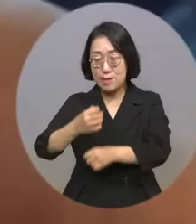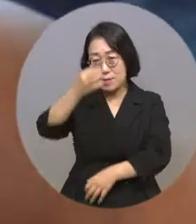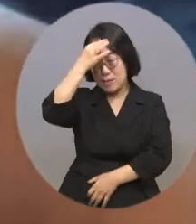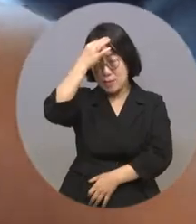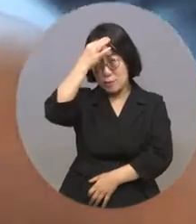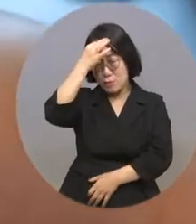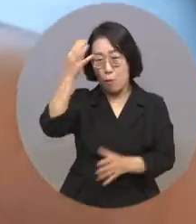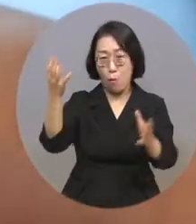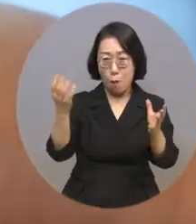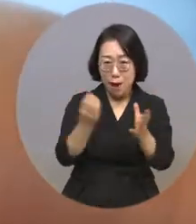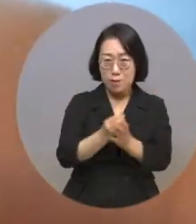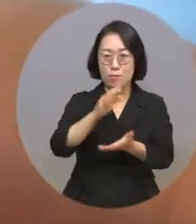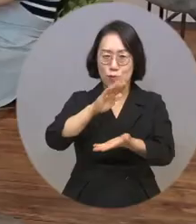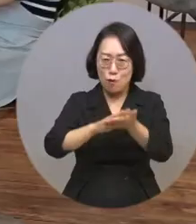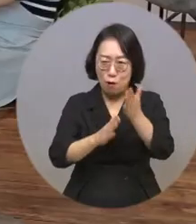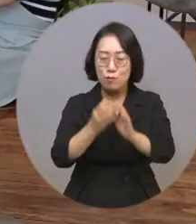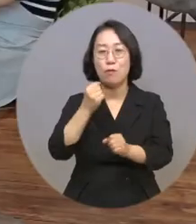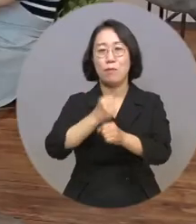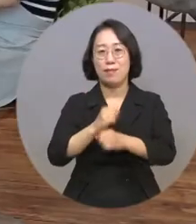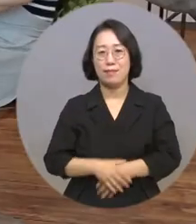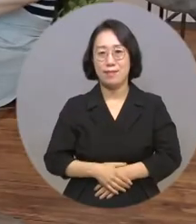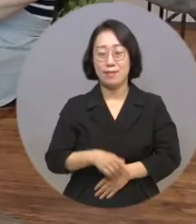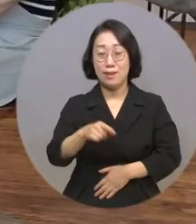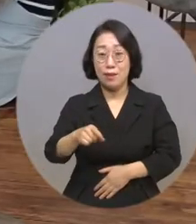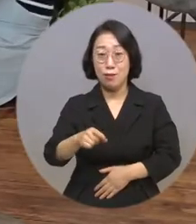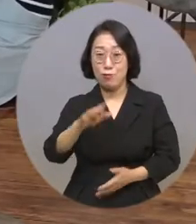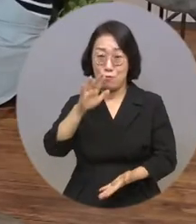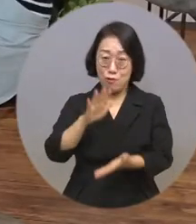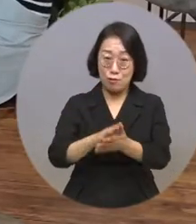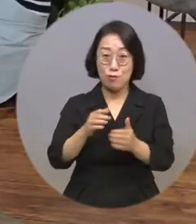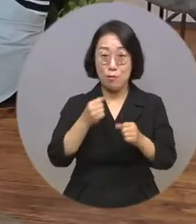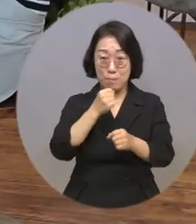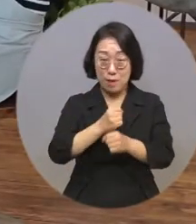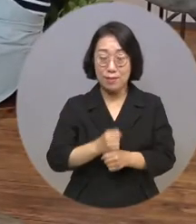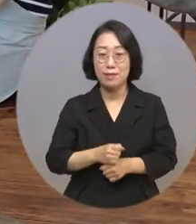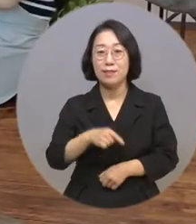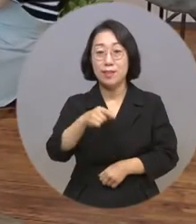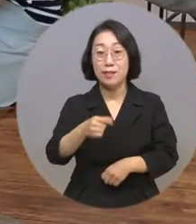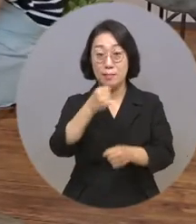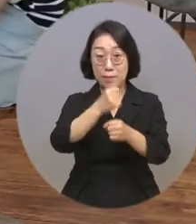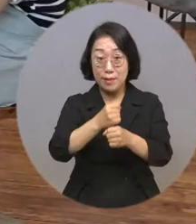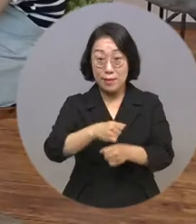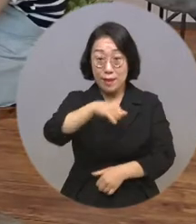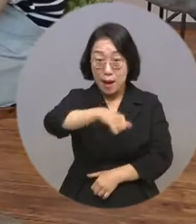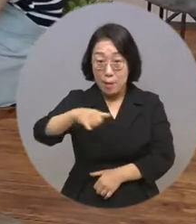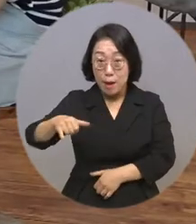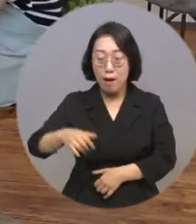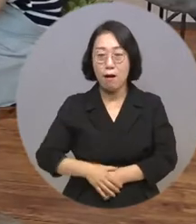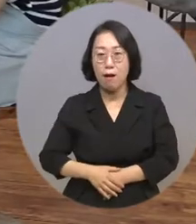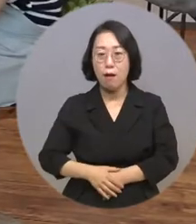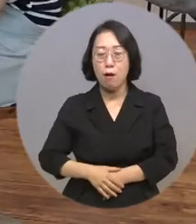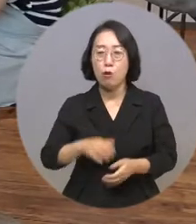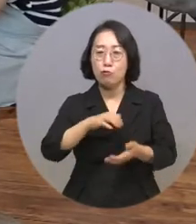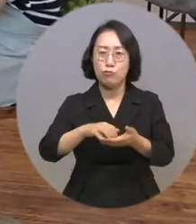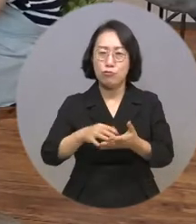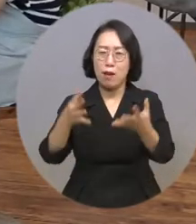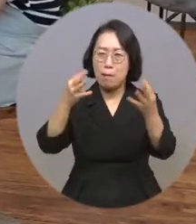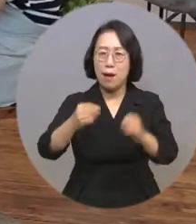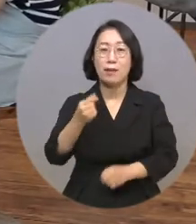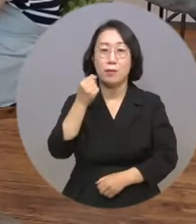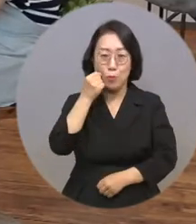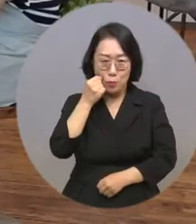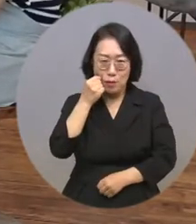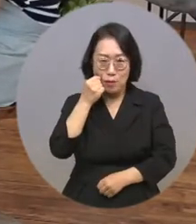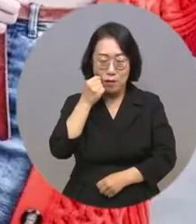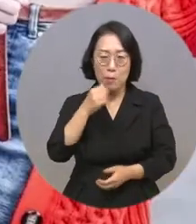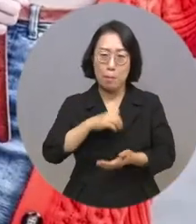숨결이 스며들어 있습니다. 이러한 열정 덕분에 수제품 가방은 제품별로 한정된 제작이 이루어질